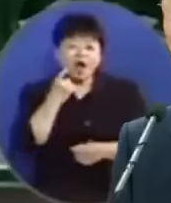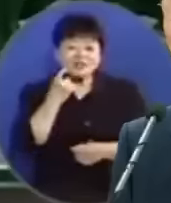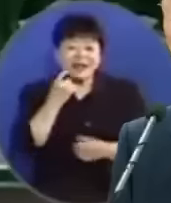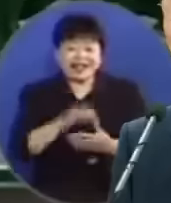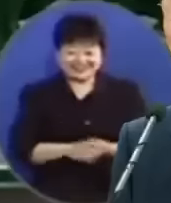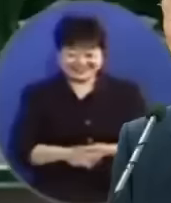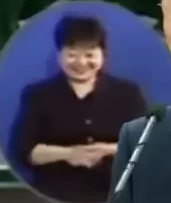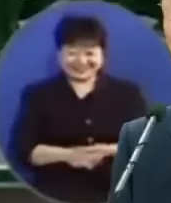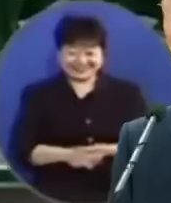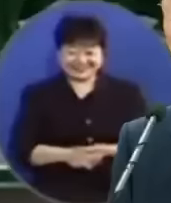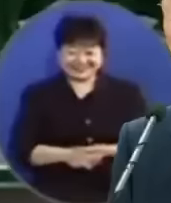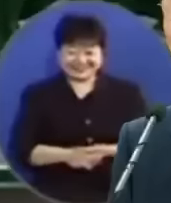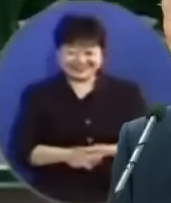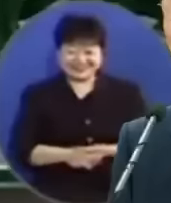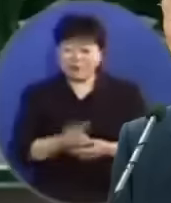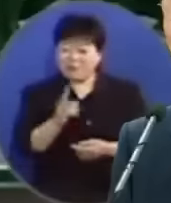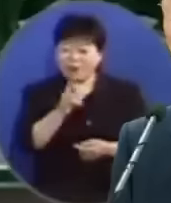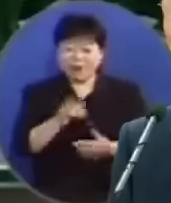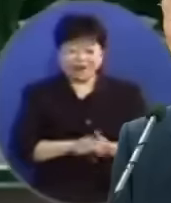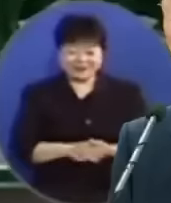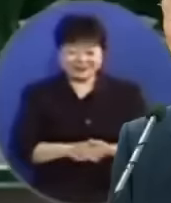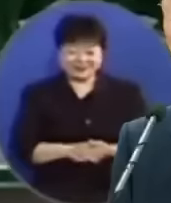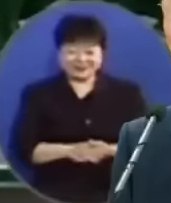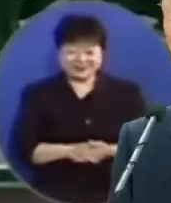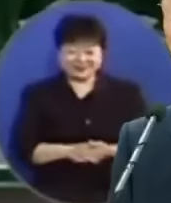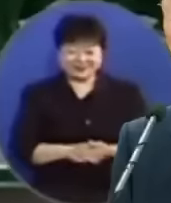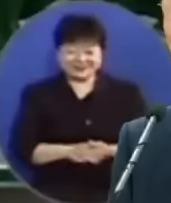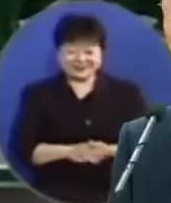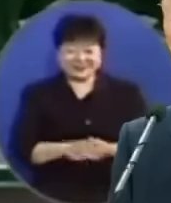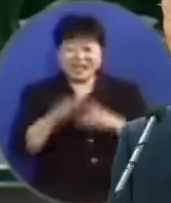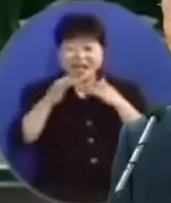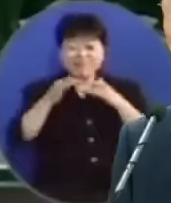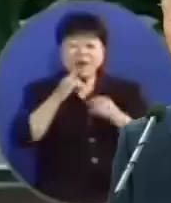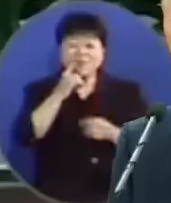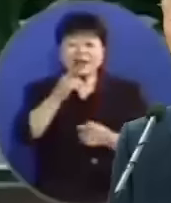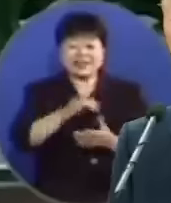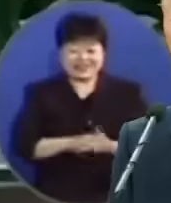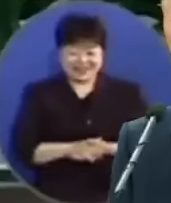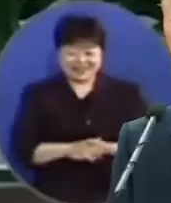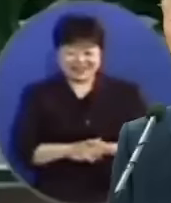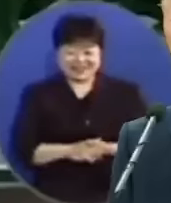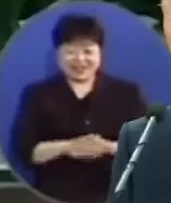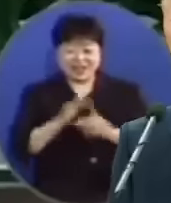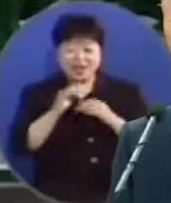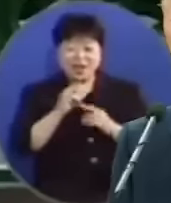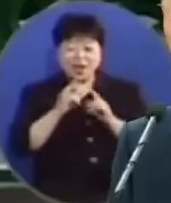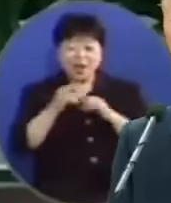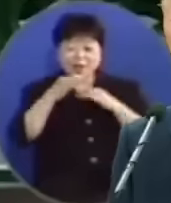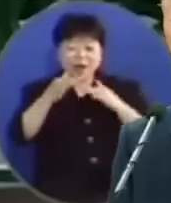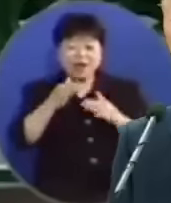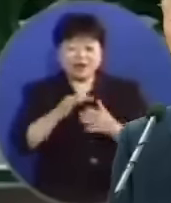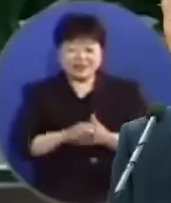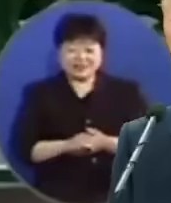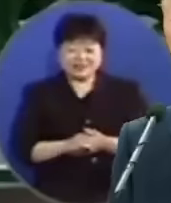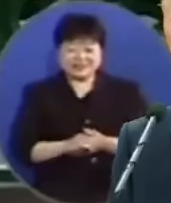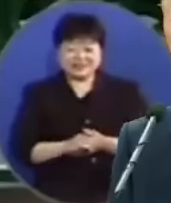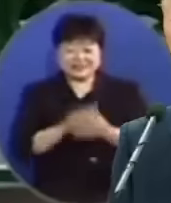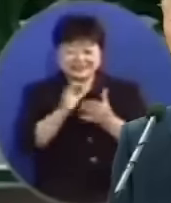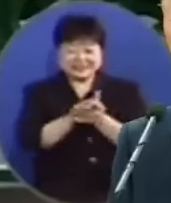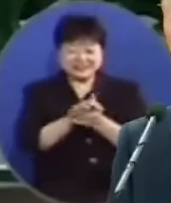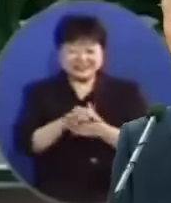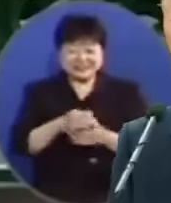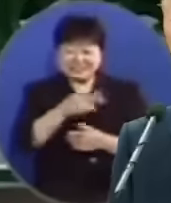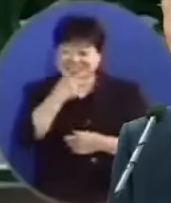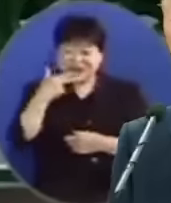했습니다. 무슨 거짓말을 했느냐? 다 방언을 말하는데 방언 말하는 내 친구들이 영어를 아는 사람이 한